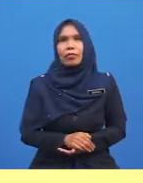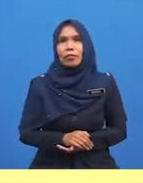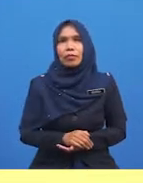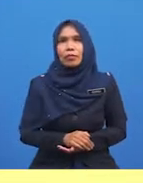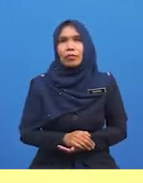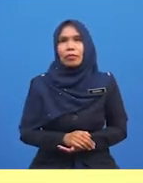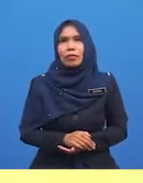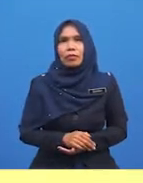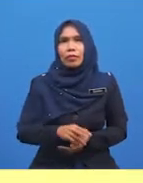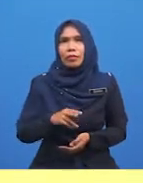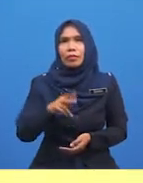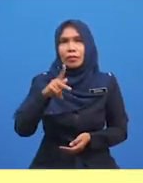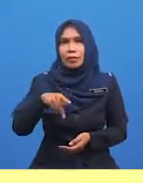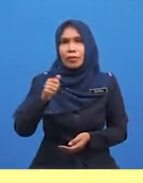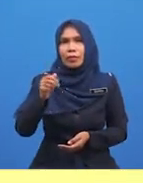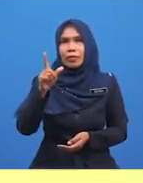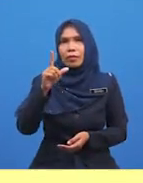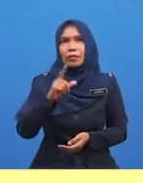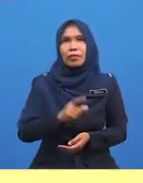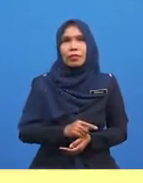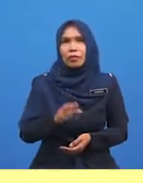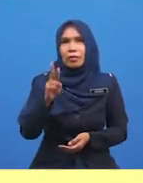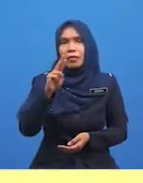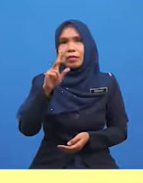melibatkan perlembagaan persekutuan ialah